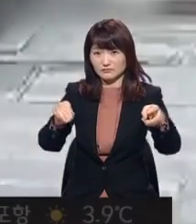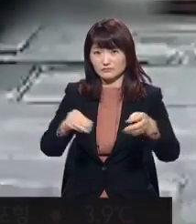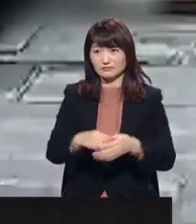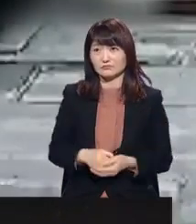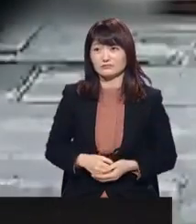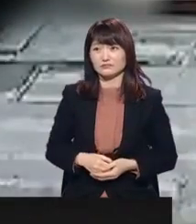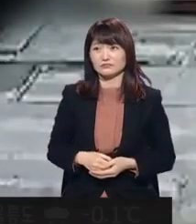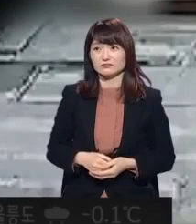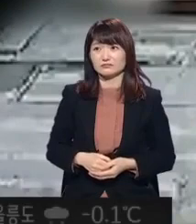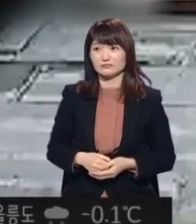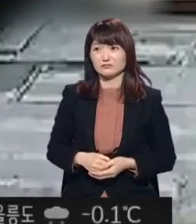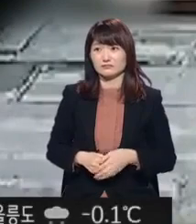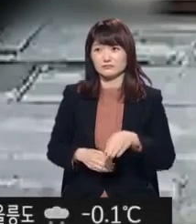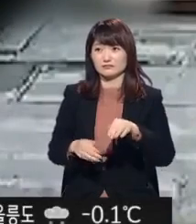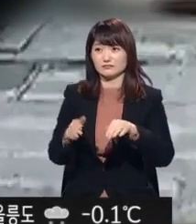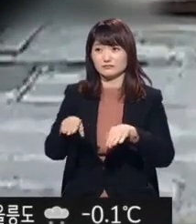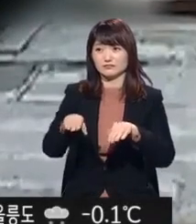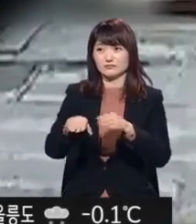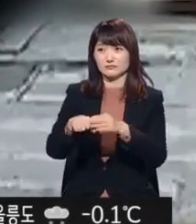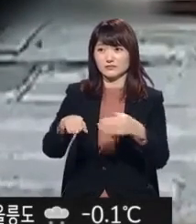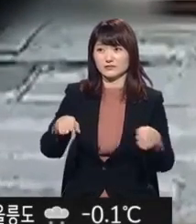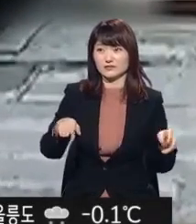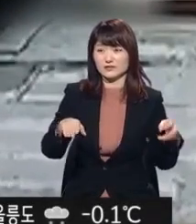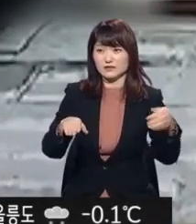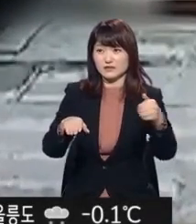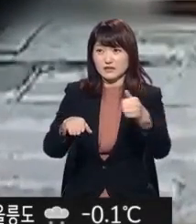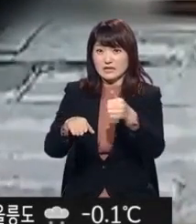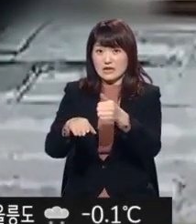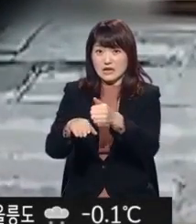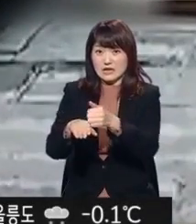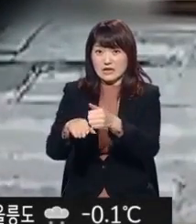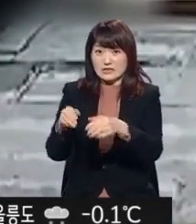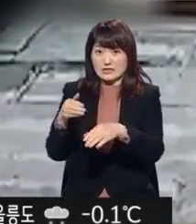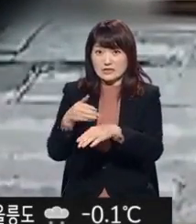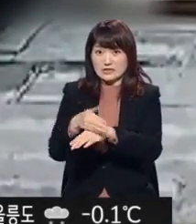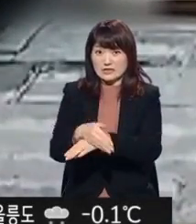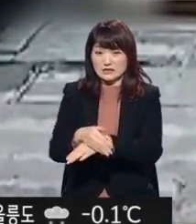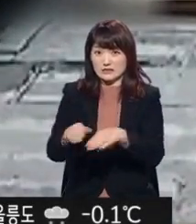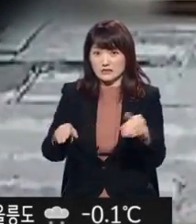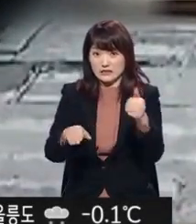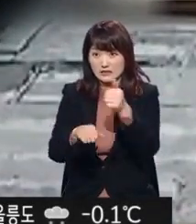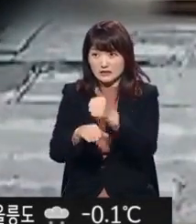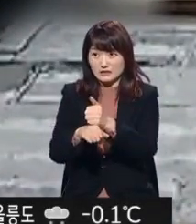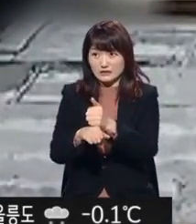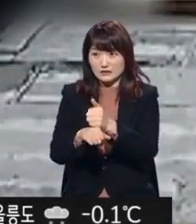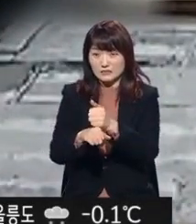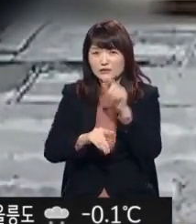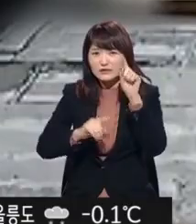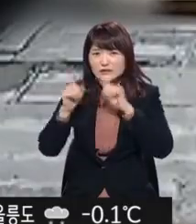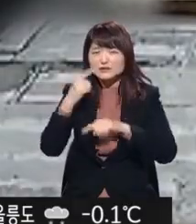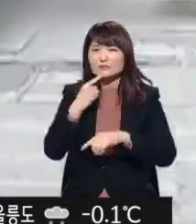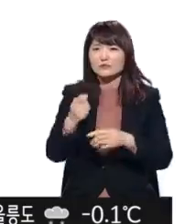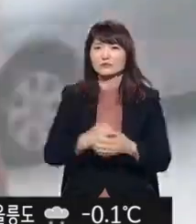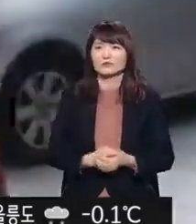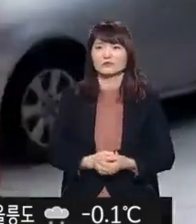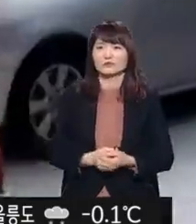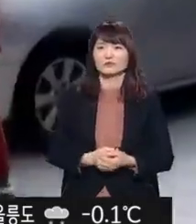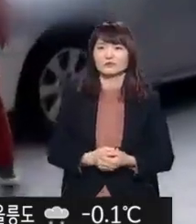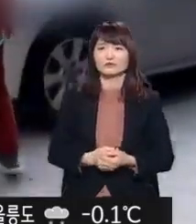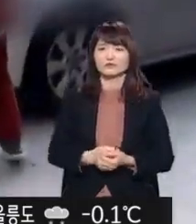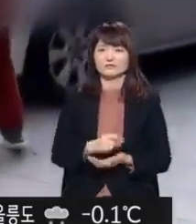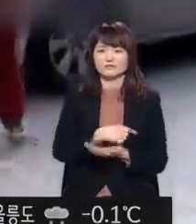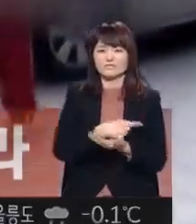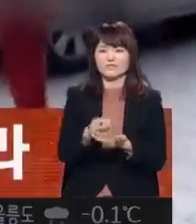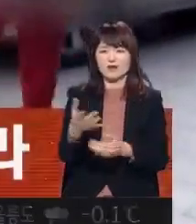막 올라타려던 사람이 있었는데요. 몇 초만 늦었어도 정말 큰일 날 뻔했습니다. 아니, 다친 사람 없어요? 네, 엄청난 속도로